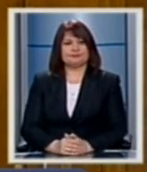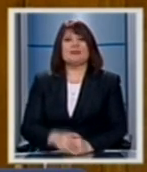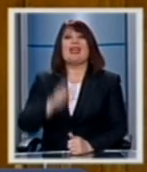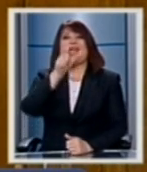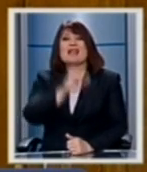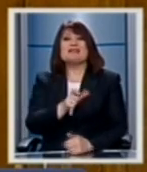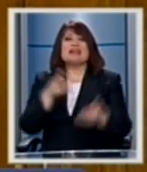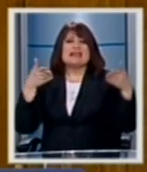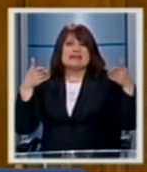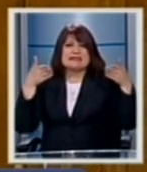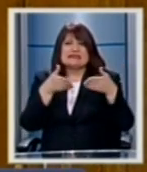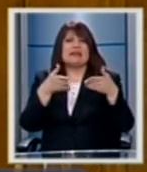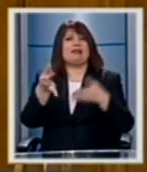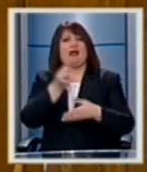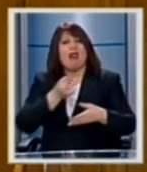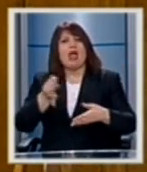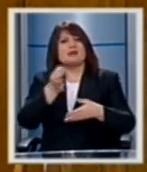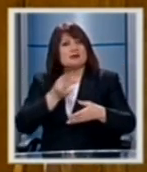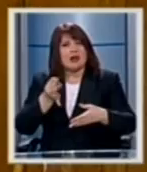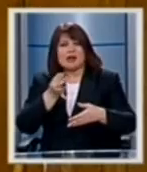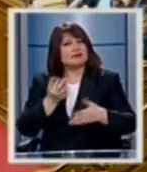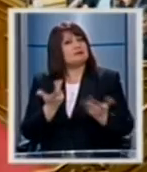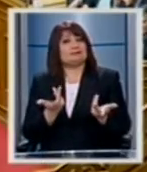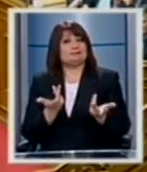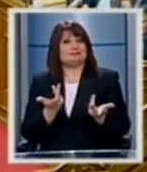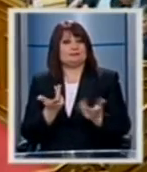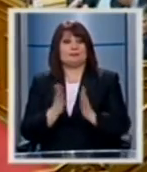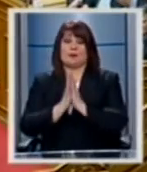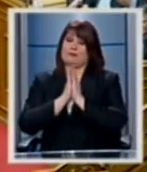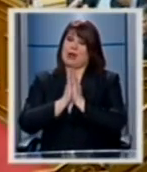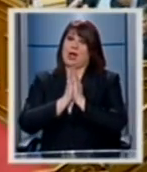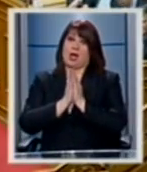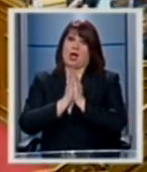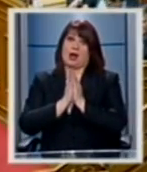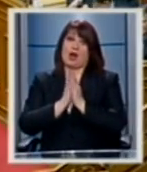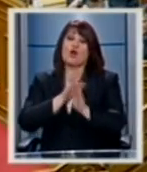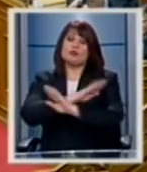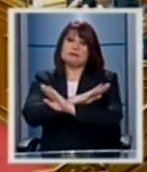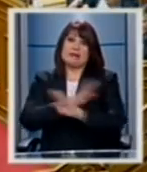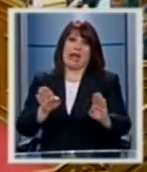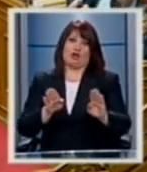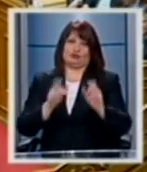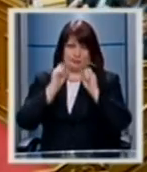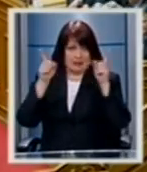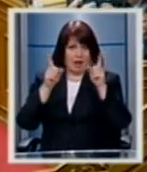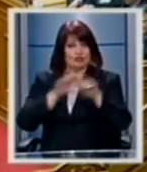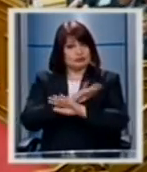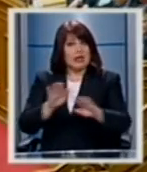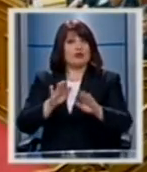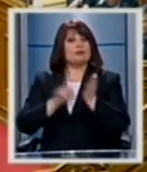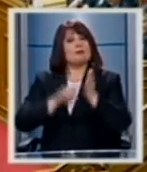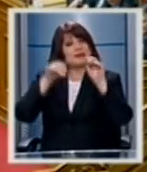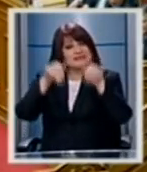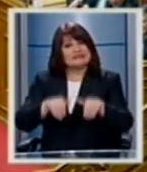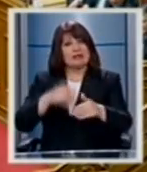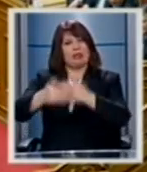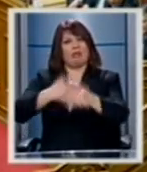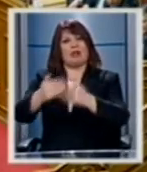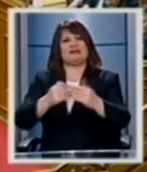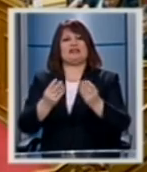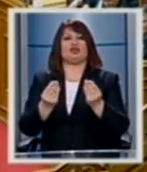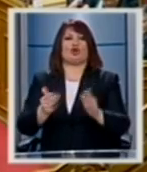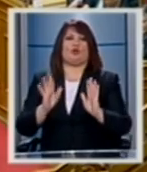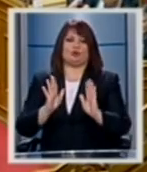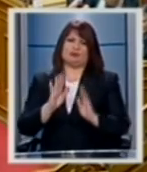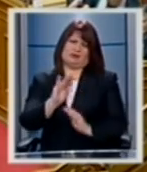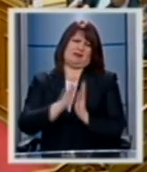Σας παρακαλώ. Σας παρακαλώ πάρα πολύ. Σταματήστε επιτέλους να σεβαστείτε τη διαδικασία.